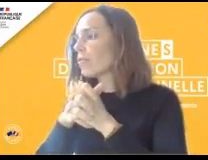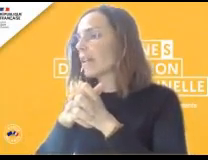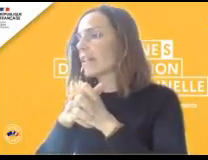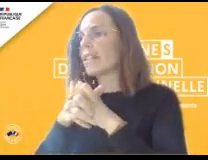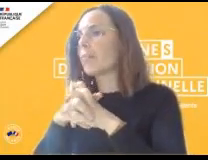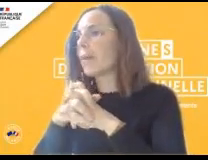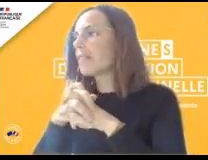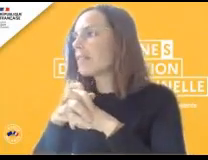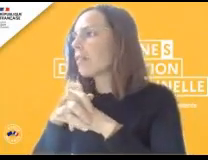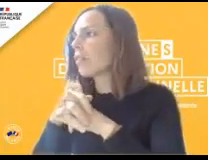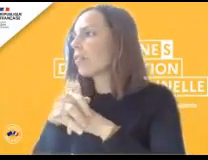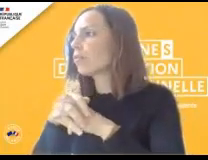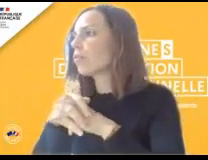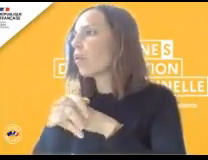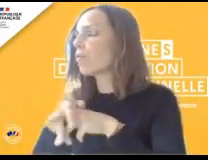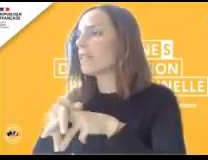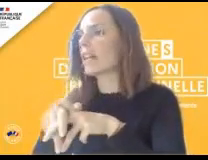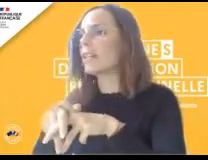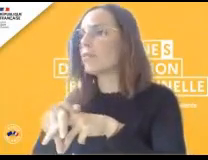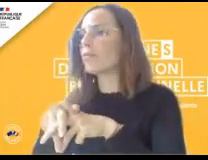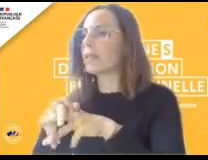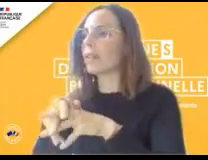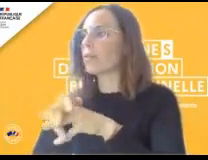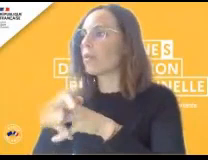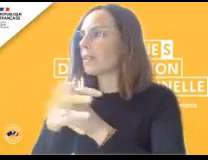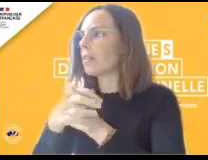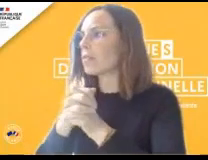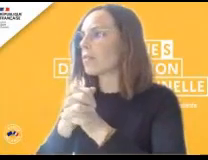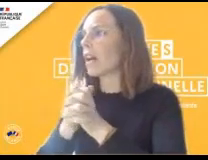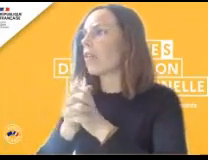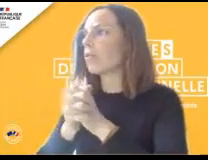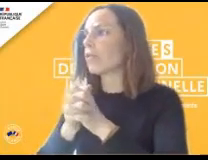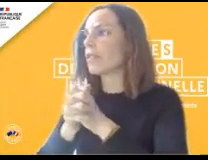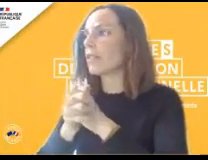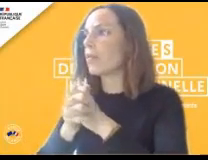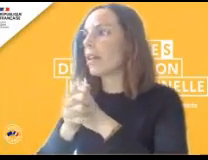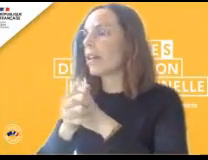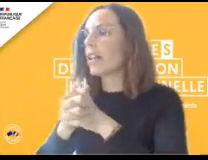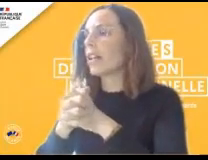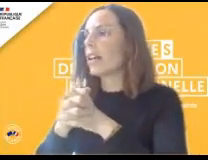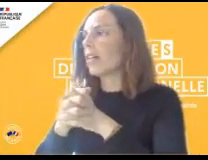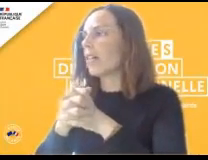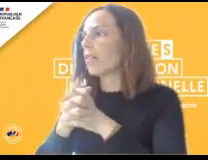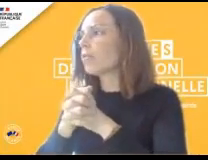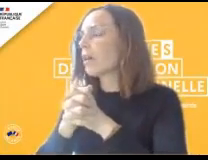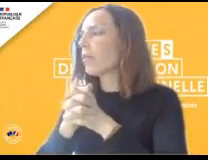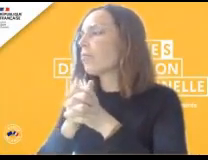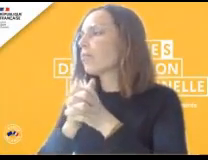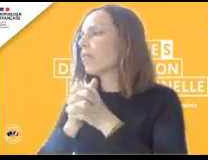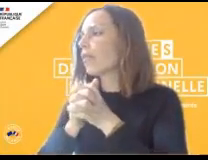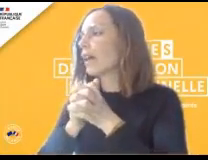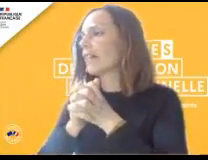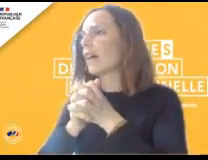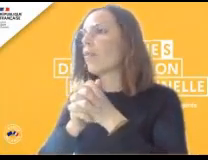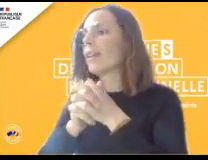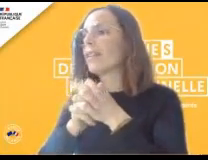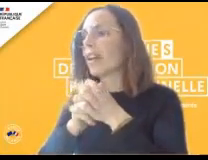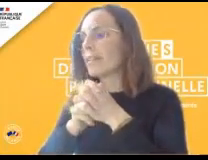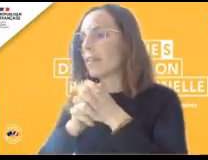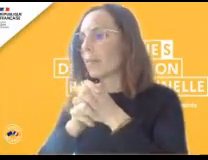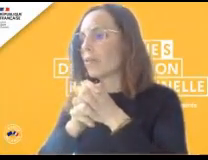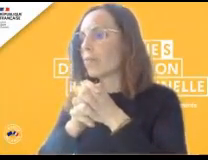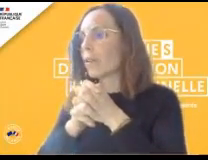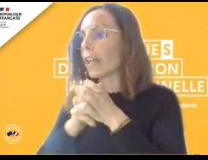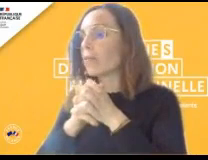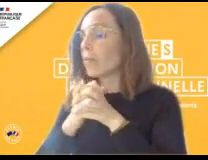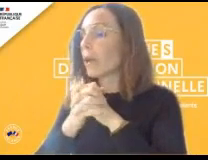une question, est-ce qu'il est pertinent de proposer à l'issue d'un bilan de compétences la rencontre d'un CEP, notamment pour être accompagné dans